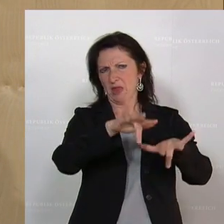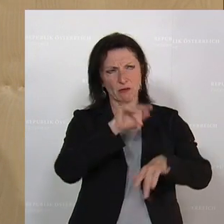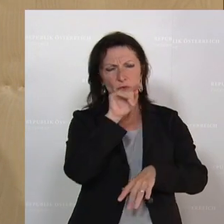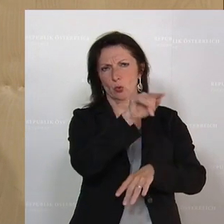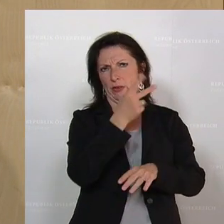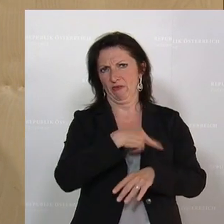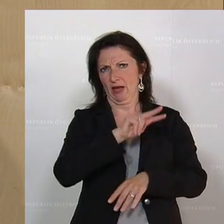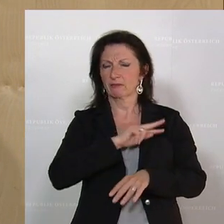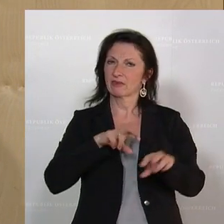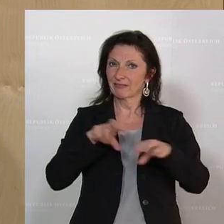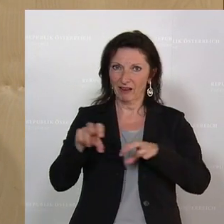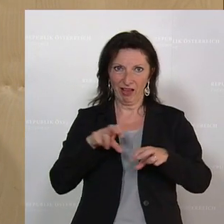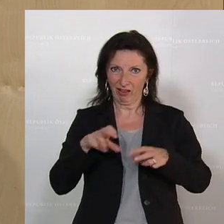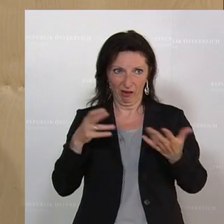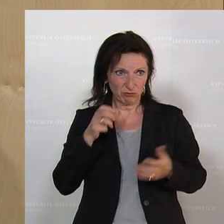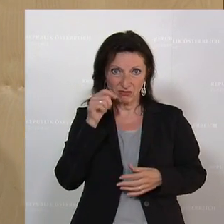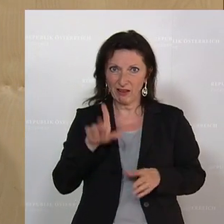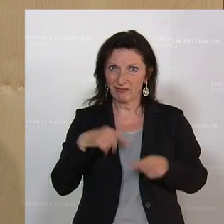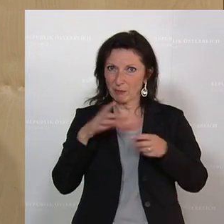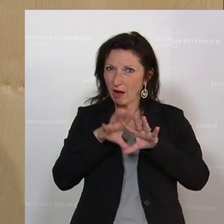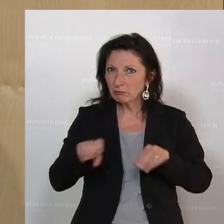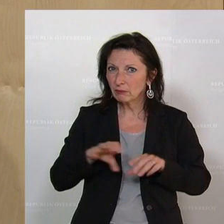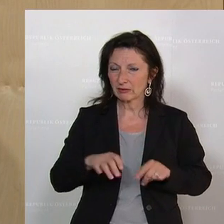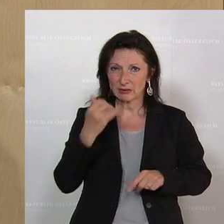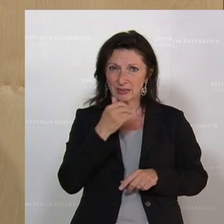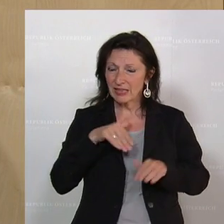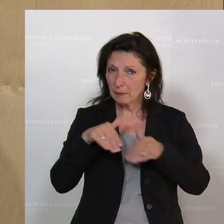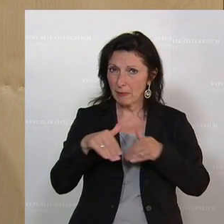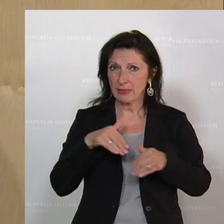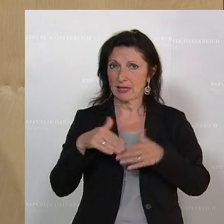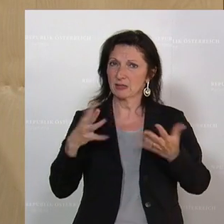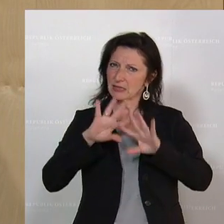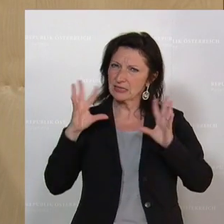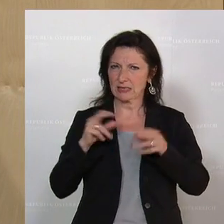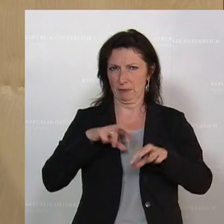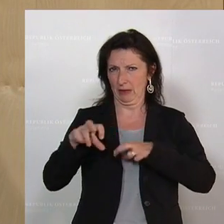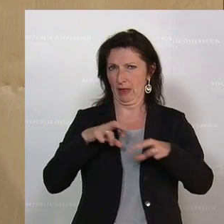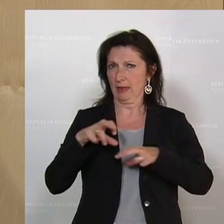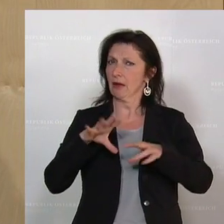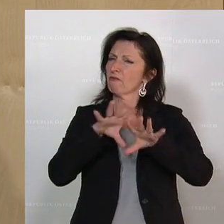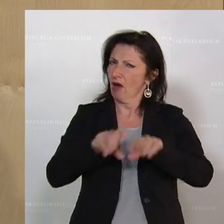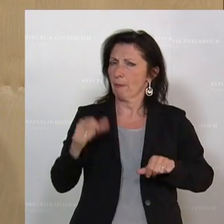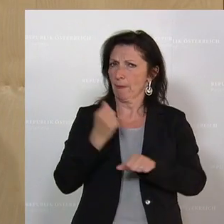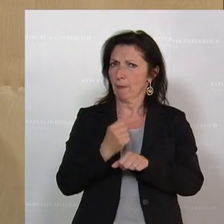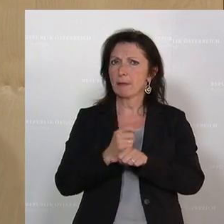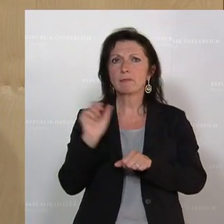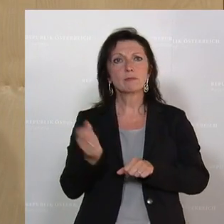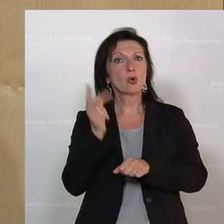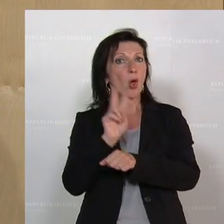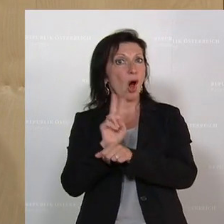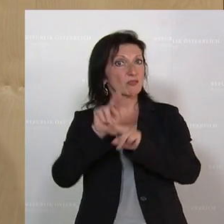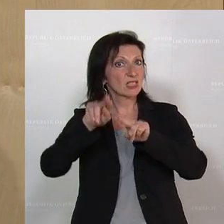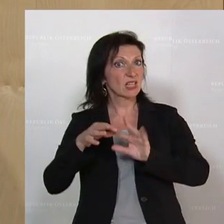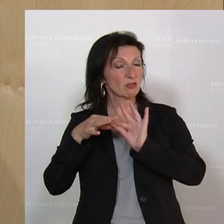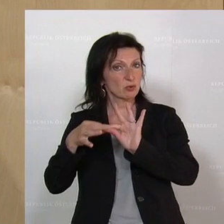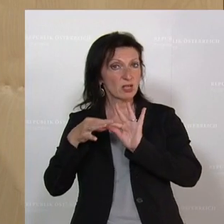Man trifft in einer Regierung täglich Vereinbarungen, jeder Minister, die Regierung als Ganzes. Insbesondere, was die Aufsichtsräte